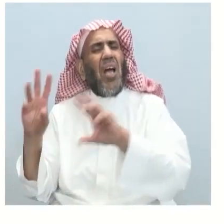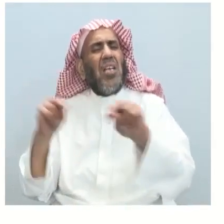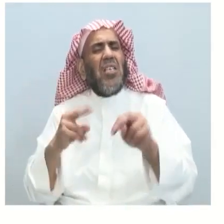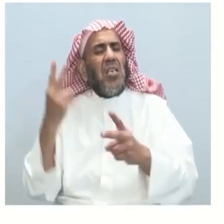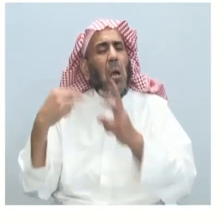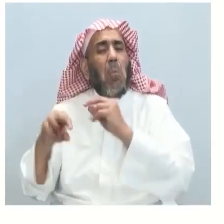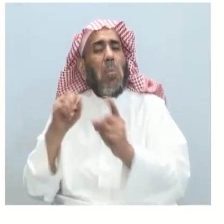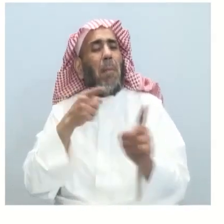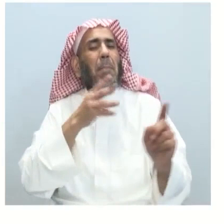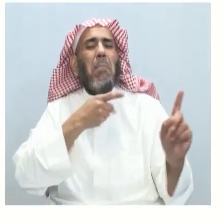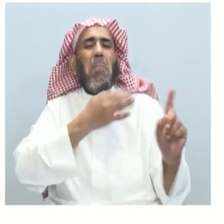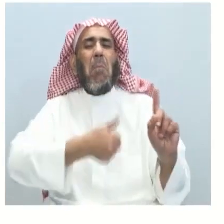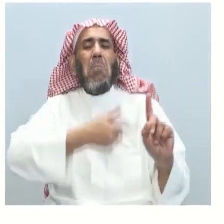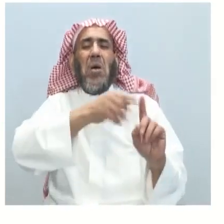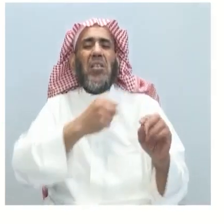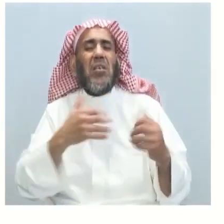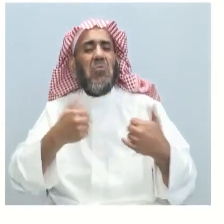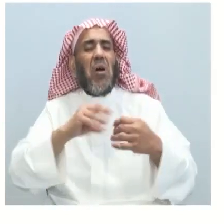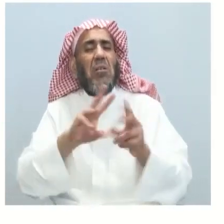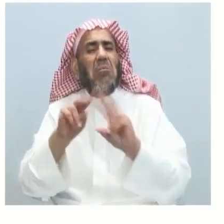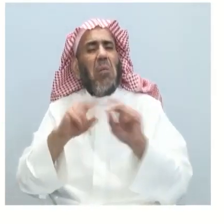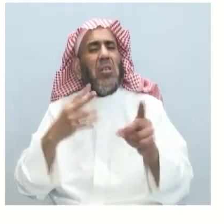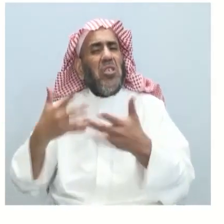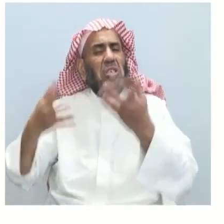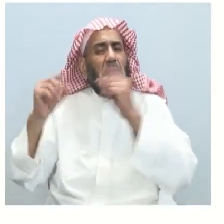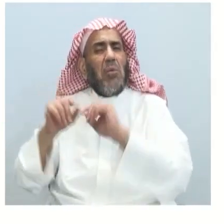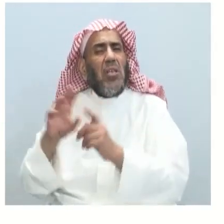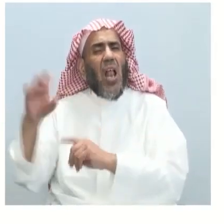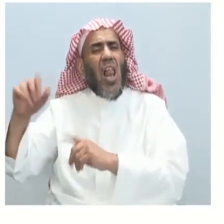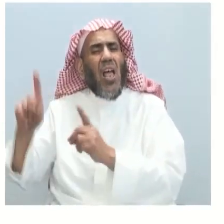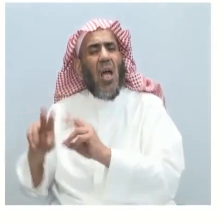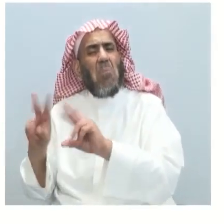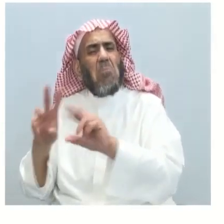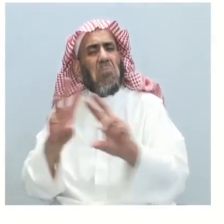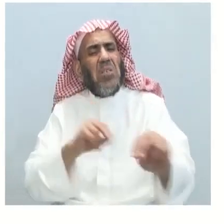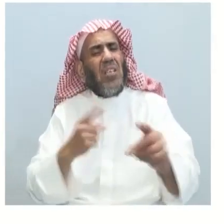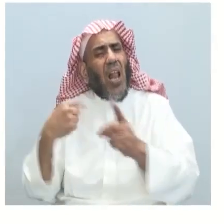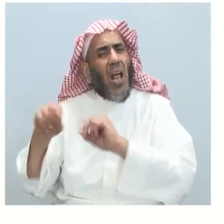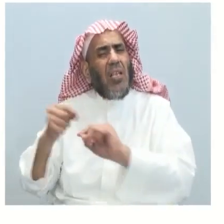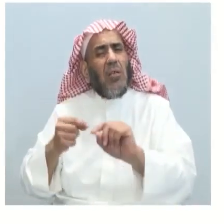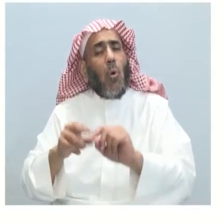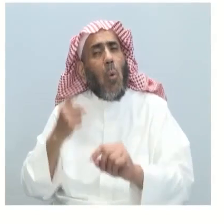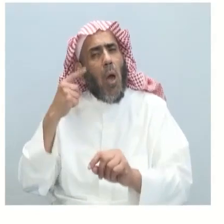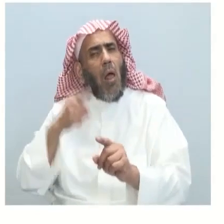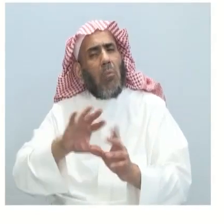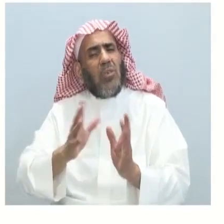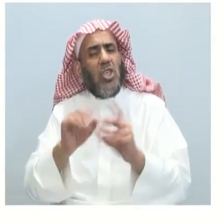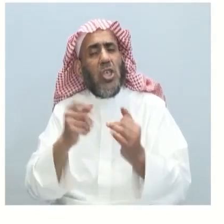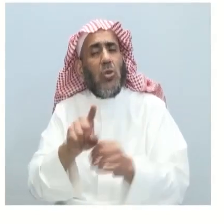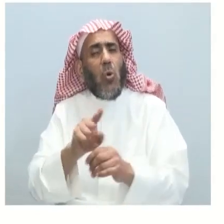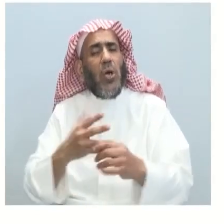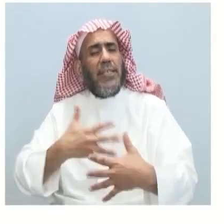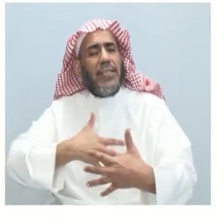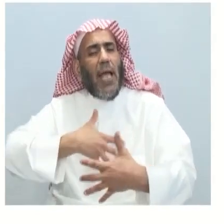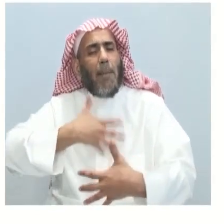من مدح وغزل على نمط الشعر العربي القديم هم راوا ان مدرسه الاحيا ما زالت تسير على نمط القديم وهم يرون ان الشعر هو اصلا